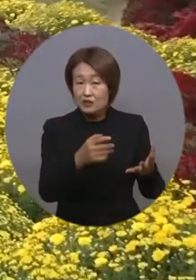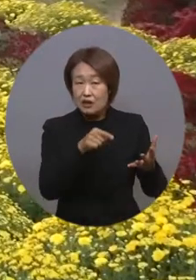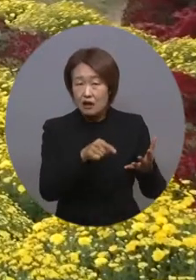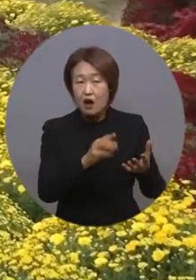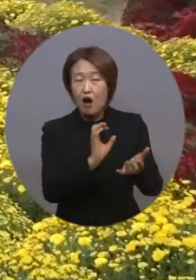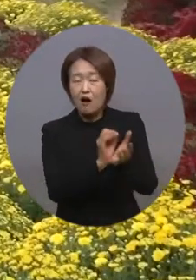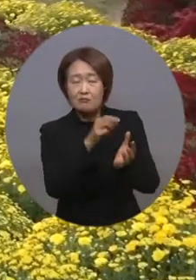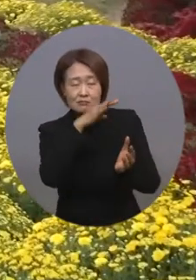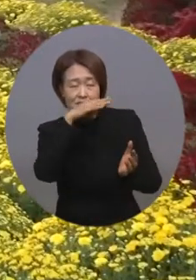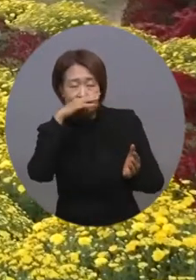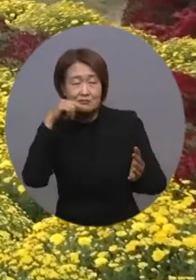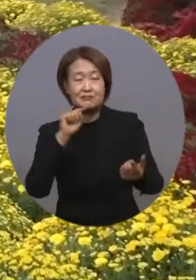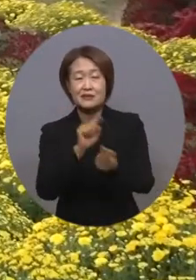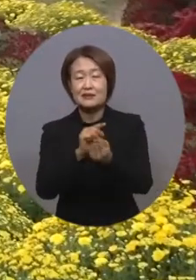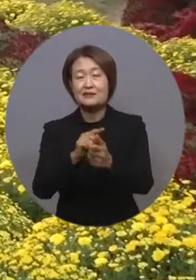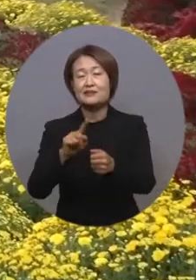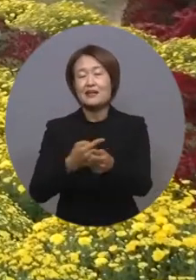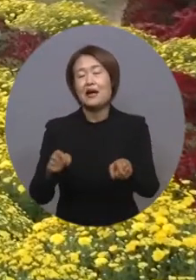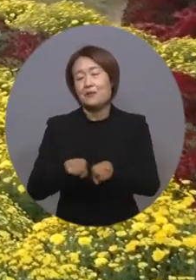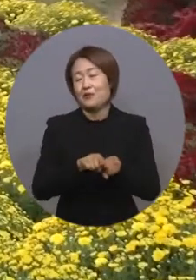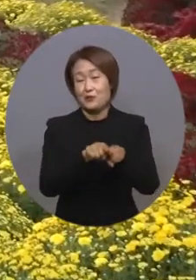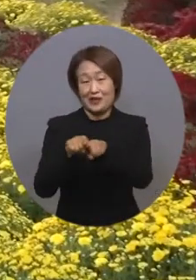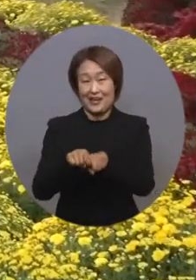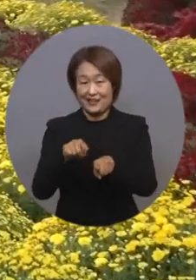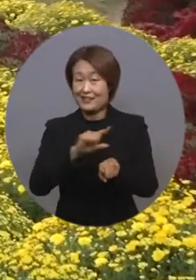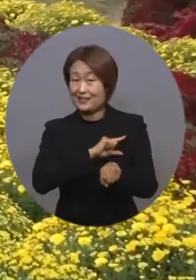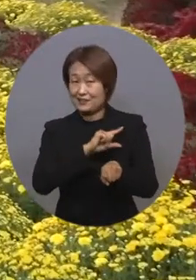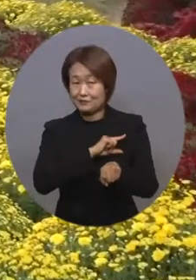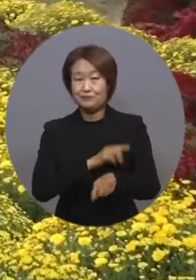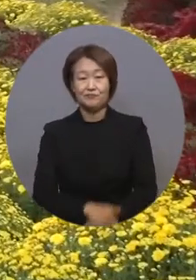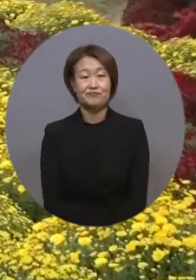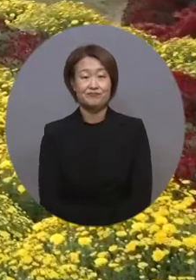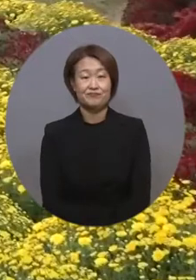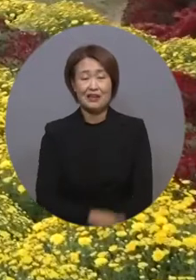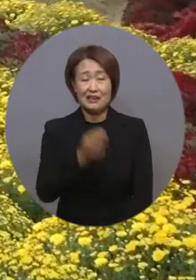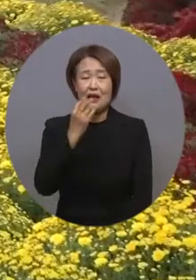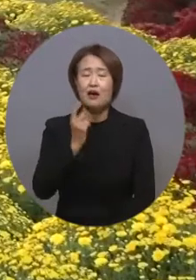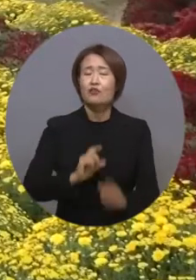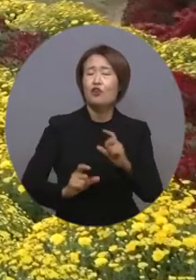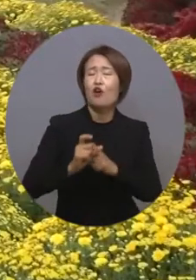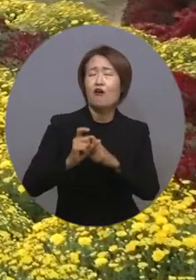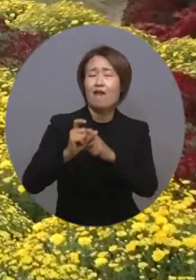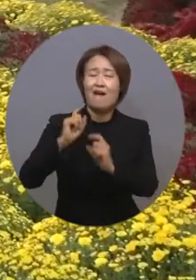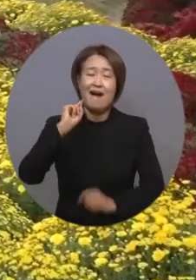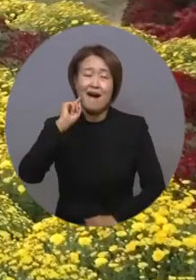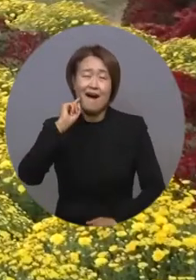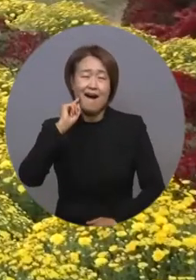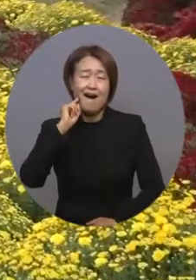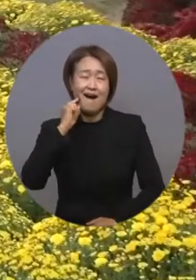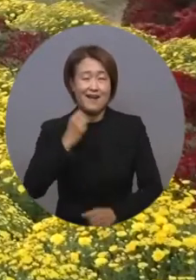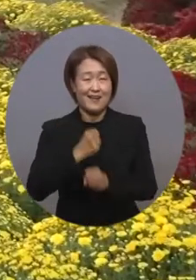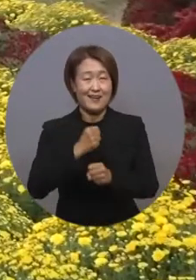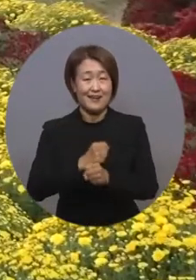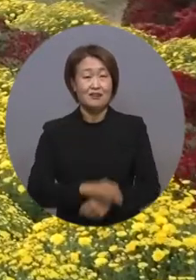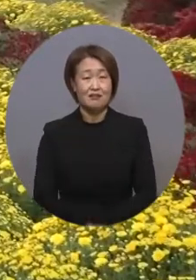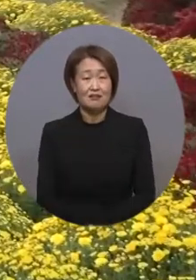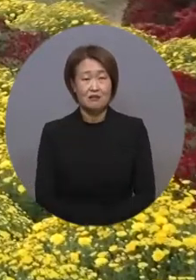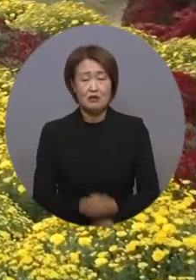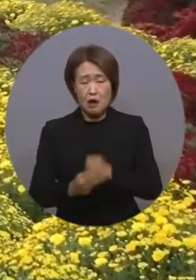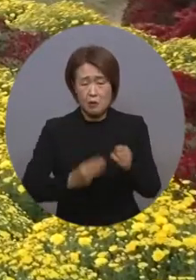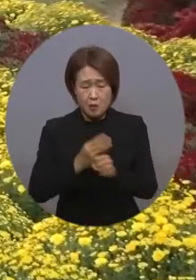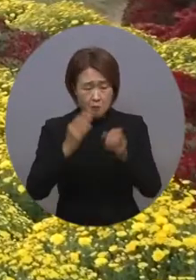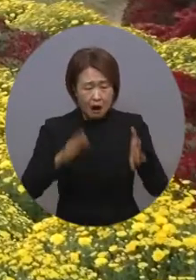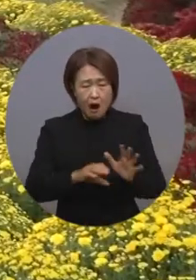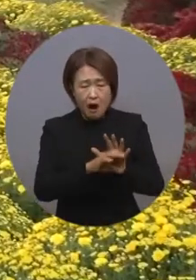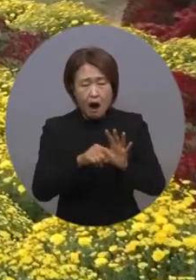국화향으로 만나는 자연과의 동행이라는 슬로건으로 익산시를 아름다움으로 물들이고 있습니다. 코로나로 인해 3년